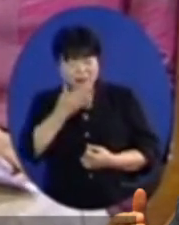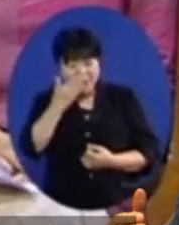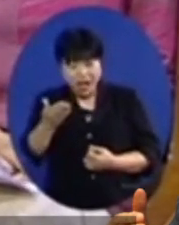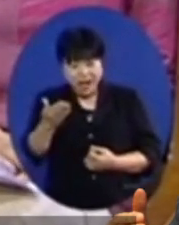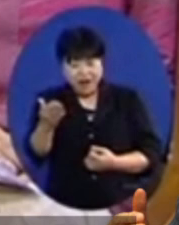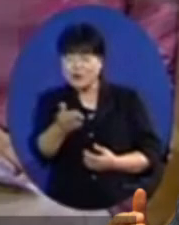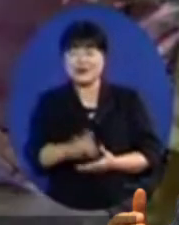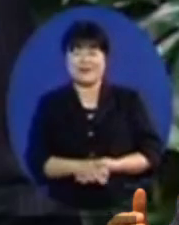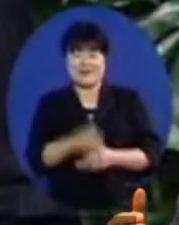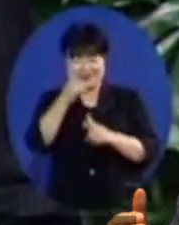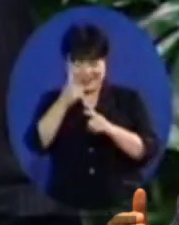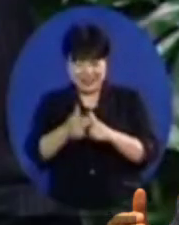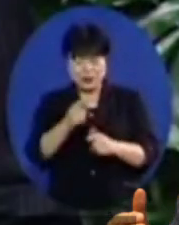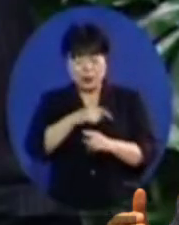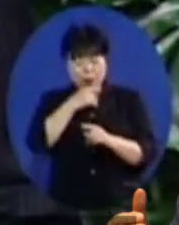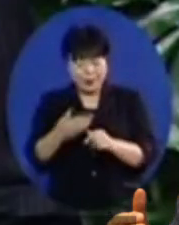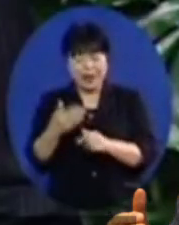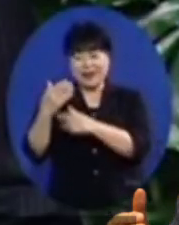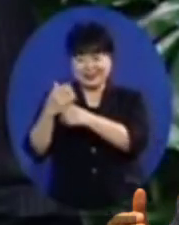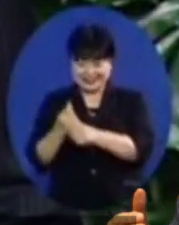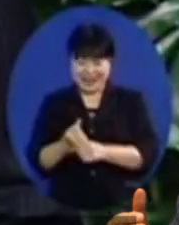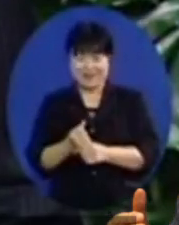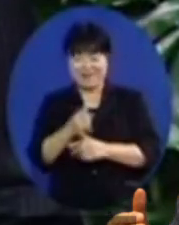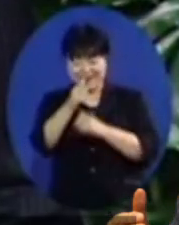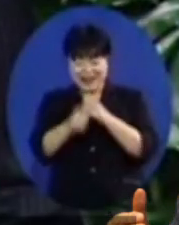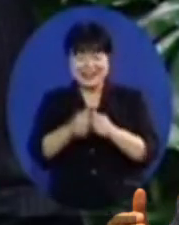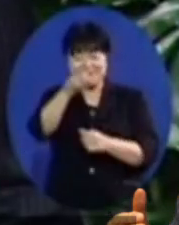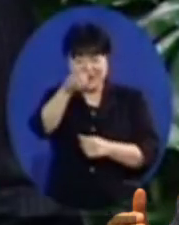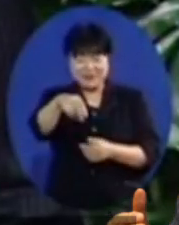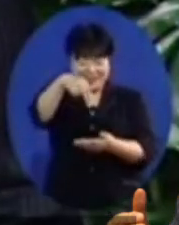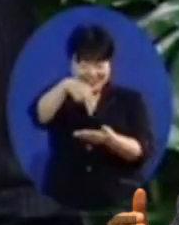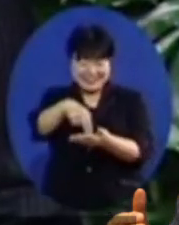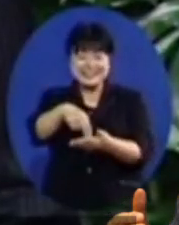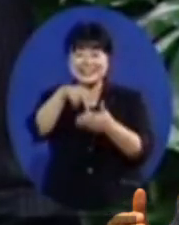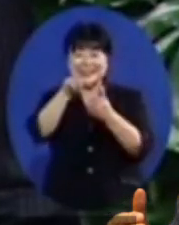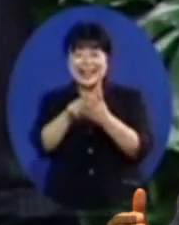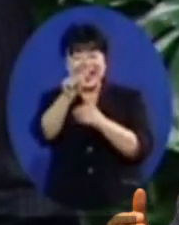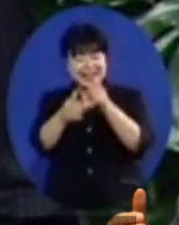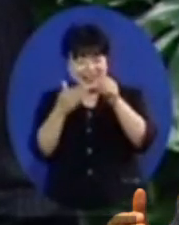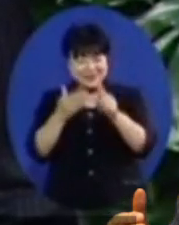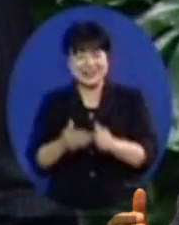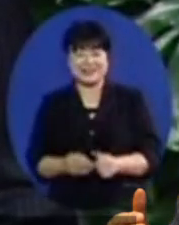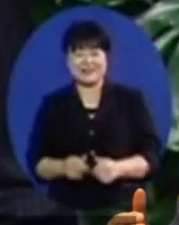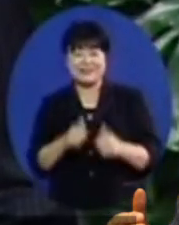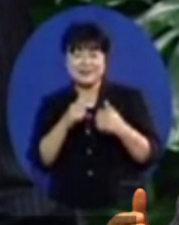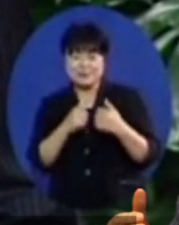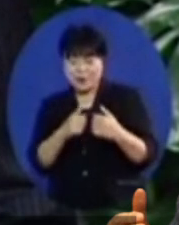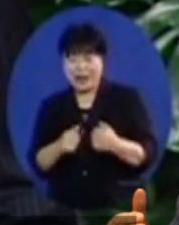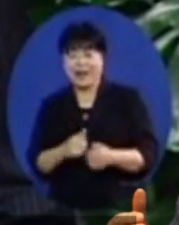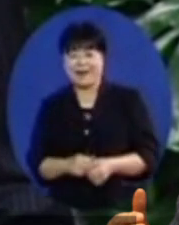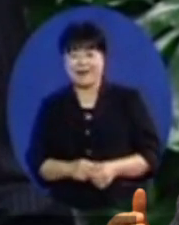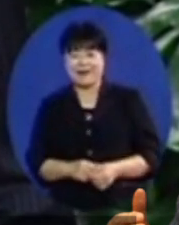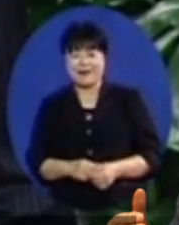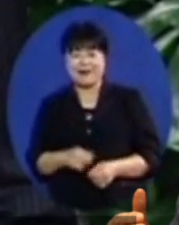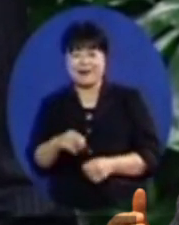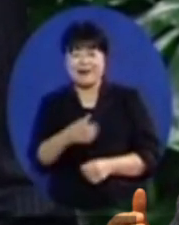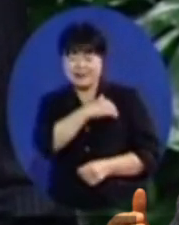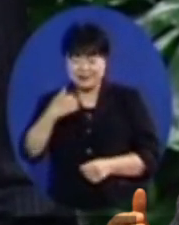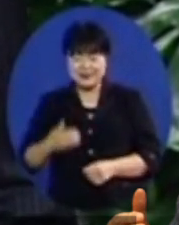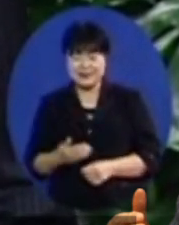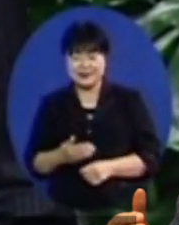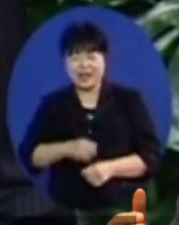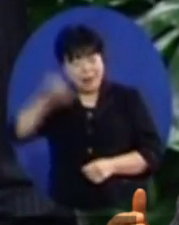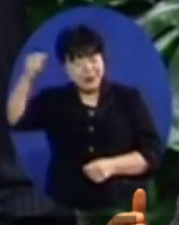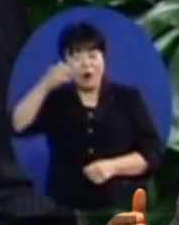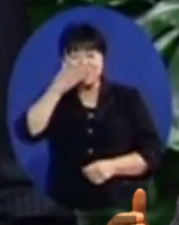그러나 예수님 보혈을 의지하고 하나님 앞에 서면은 하나님의 청문회에서는 우리가 능히 통과된다는